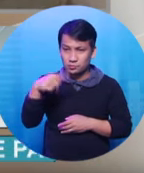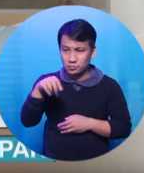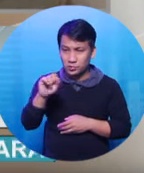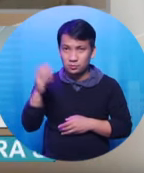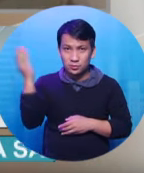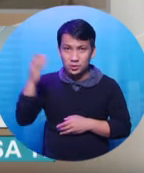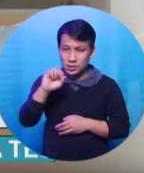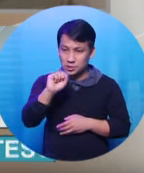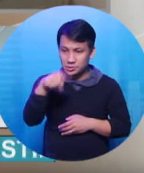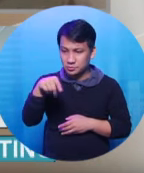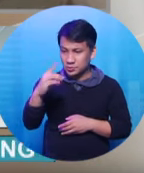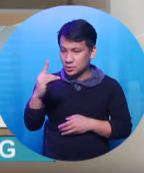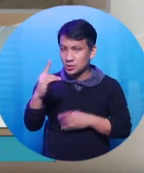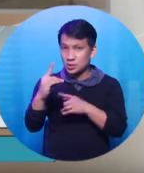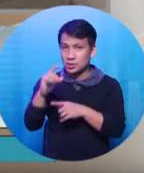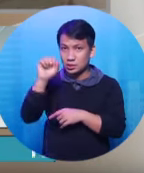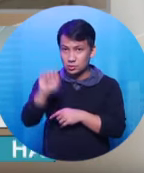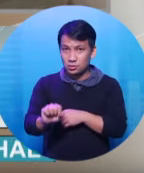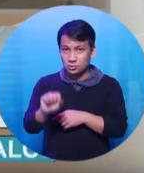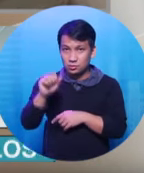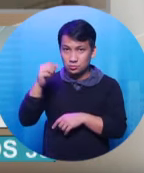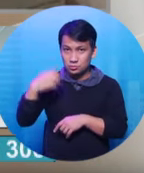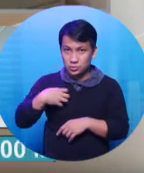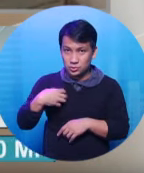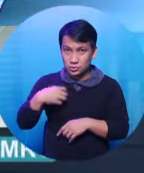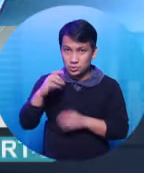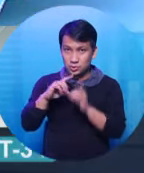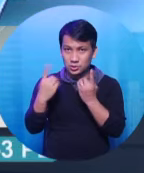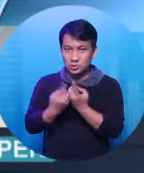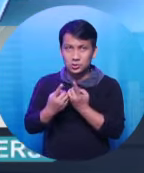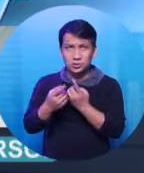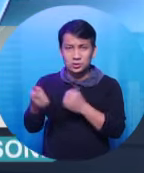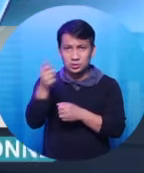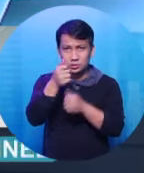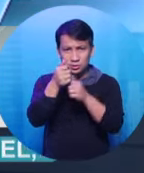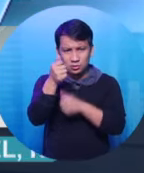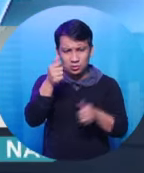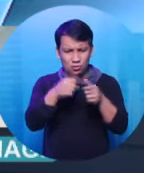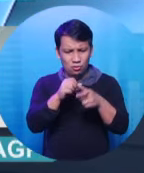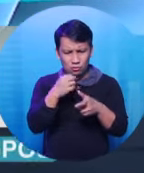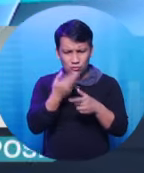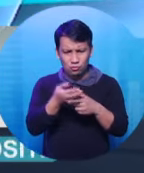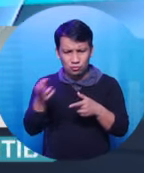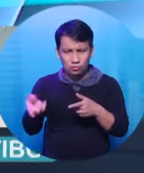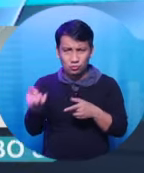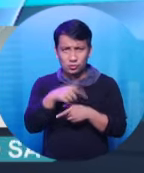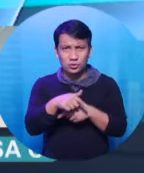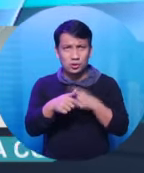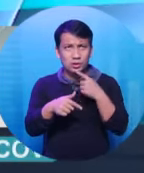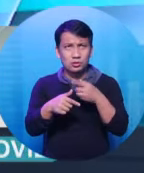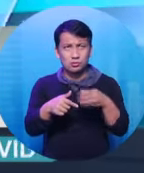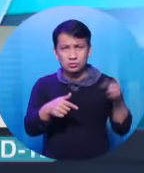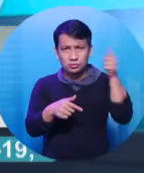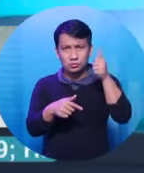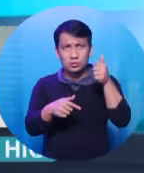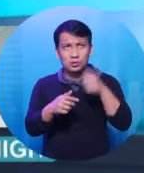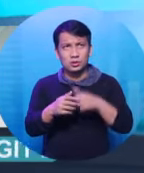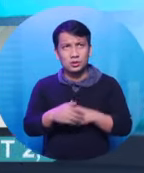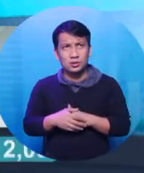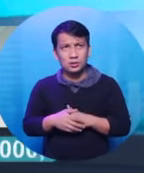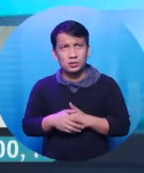yung SPD, Southern Police District, dahil under yung Makati, or tawagin yung NCRPO. Meron